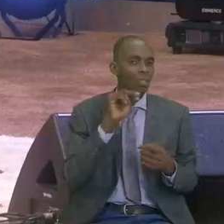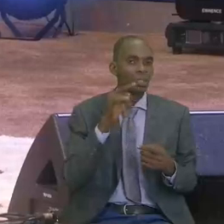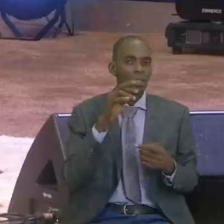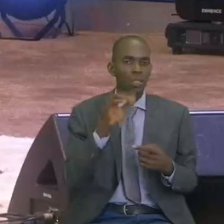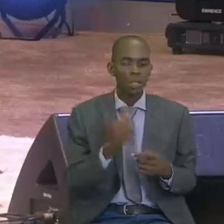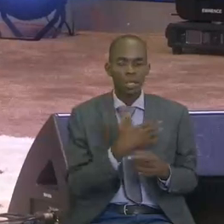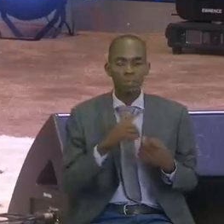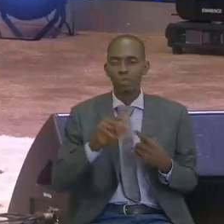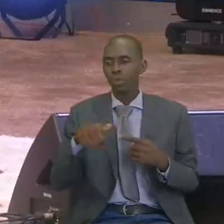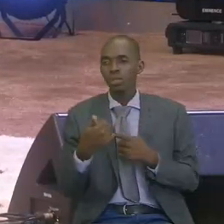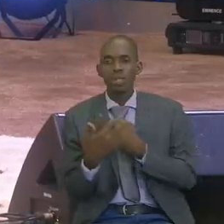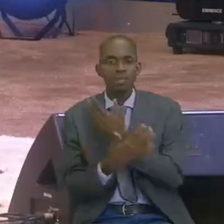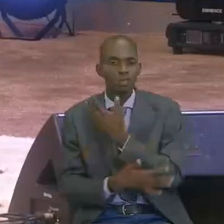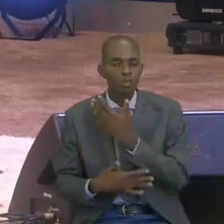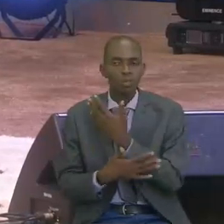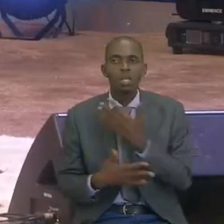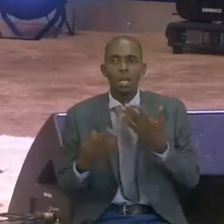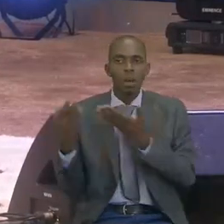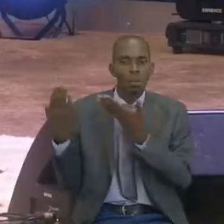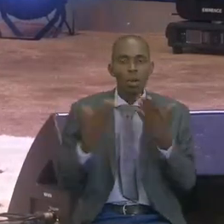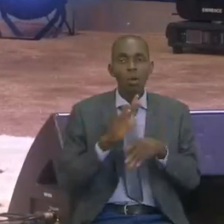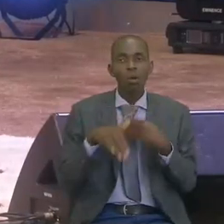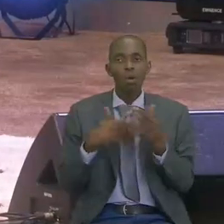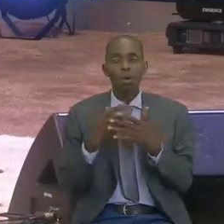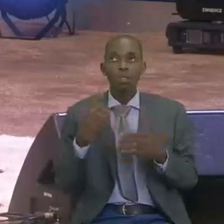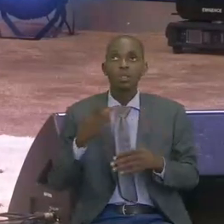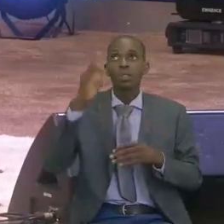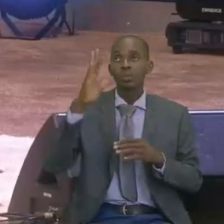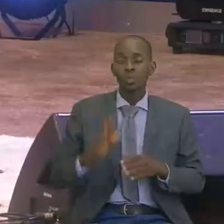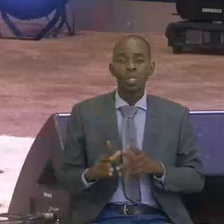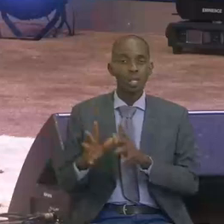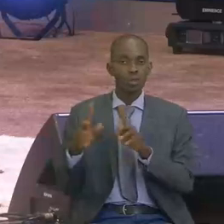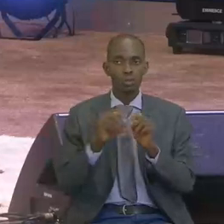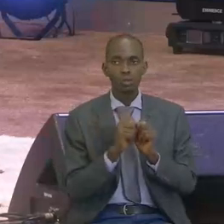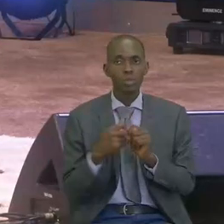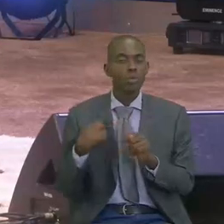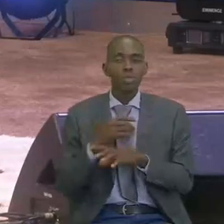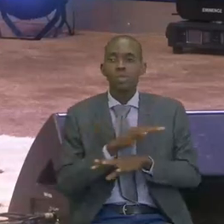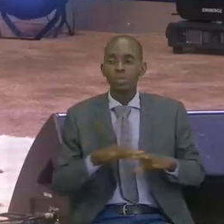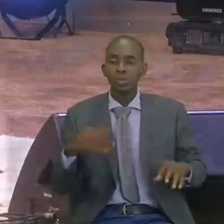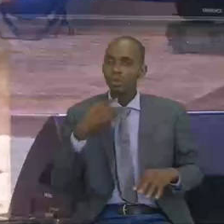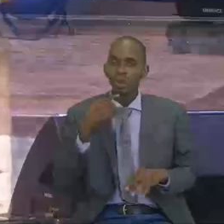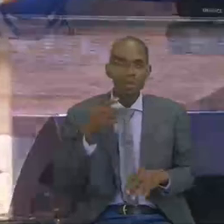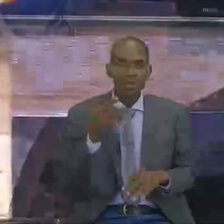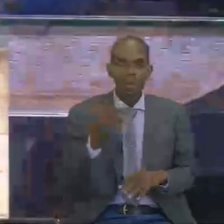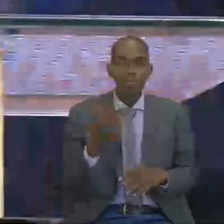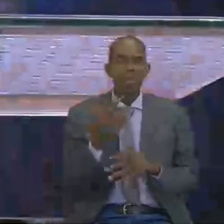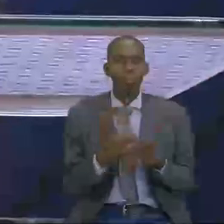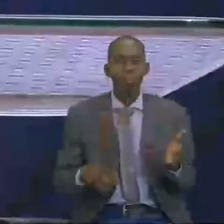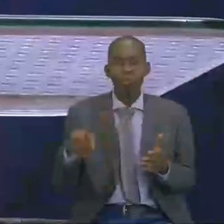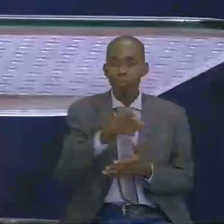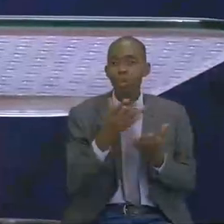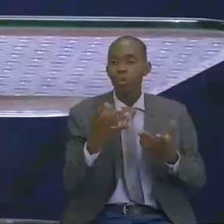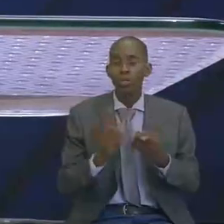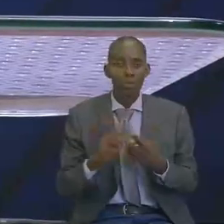va à d'autres lieux. Et on rassemble les ministres, on ne dit à personne ce qu'il veut